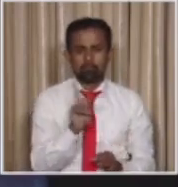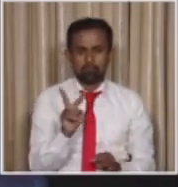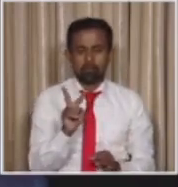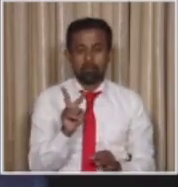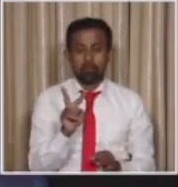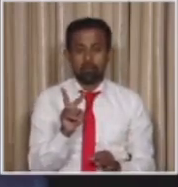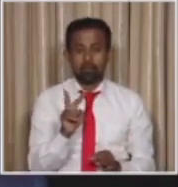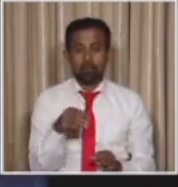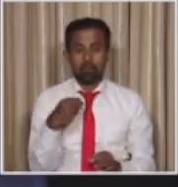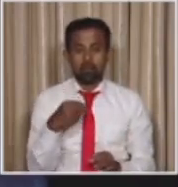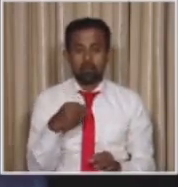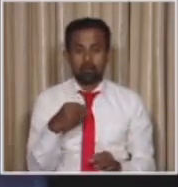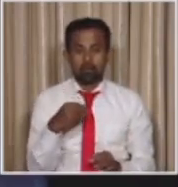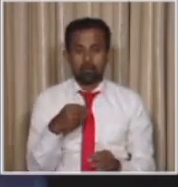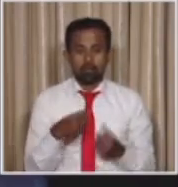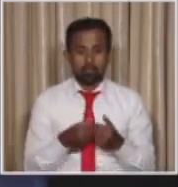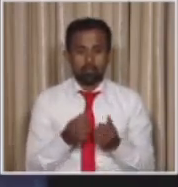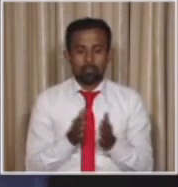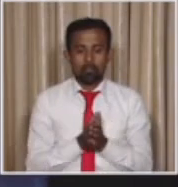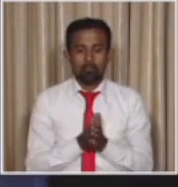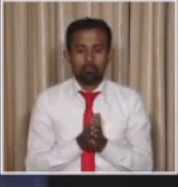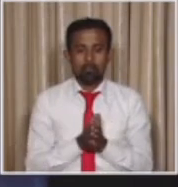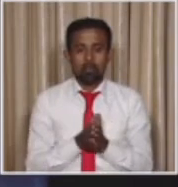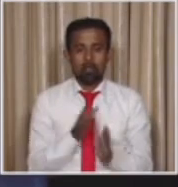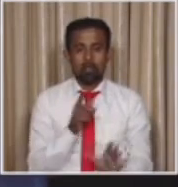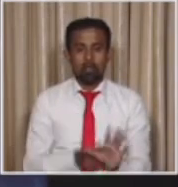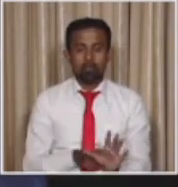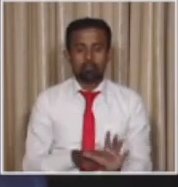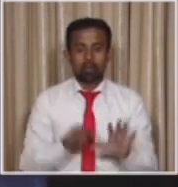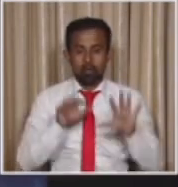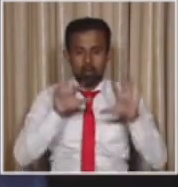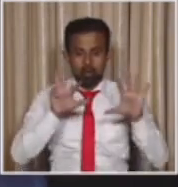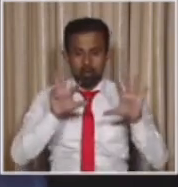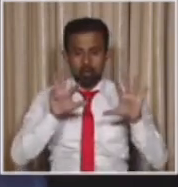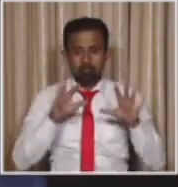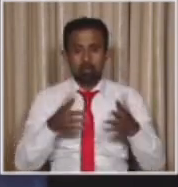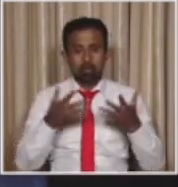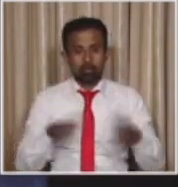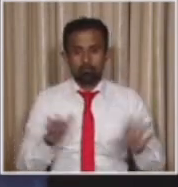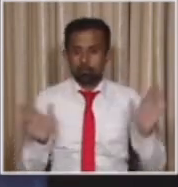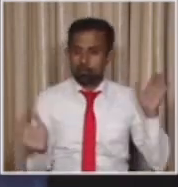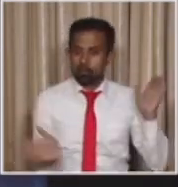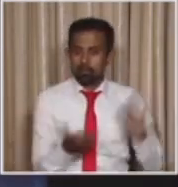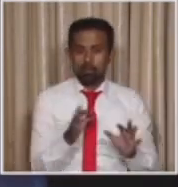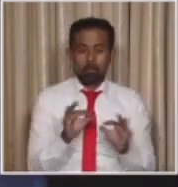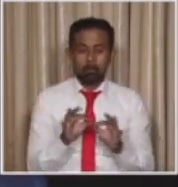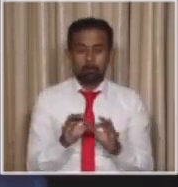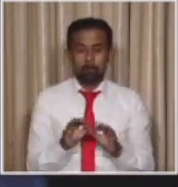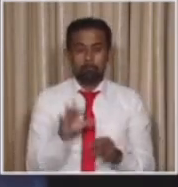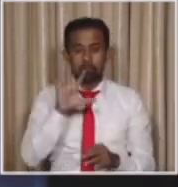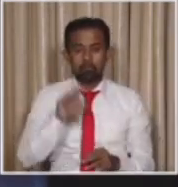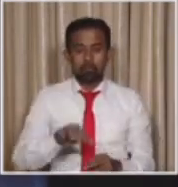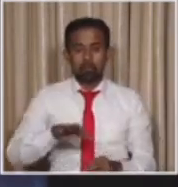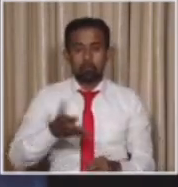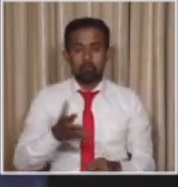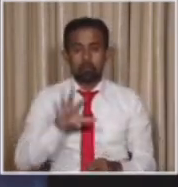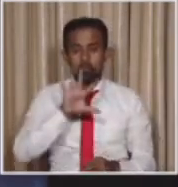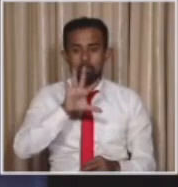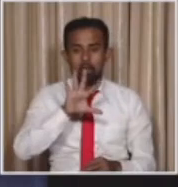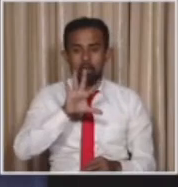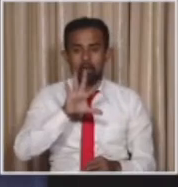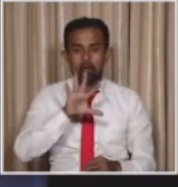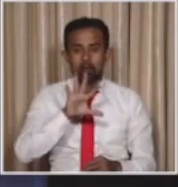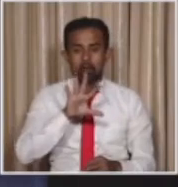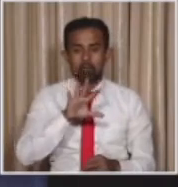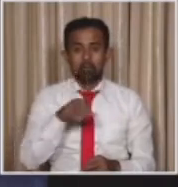ණයක්. එතුමා තමන්ගේ අවුරුදු 9ක වෙන කාල සීමාව අවසන් කරලා යනකොට බිලියන 5505ක්